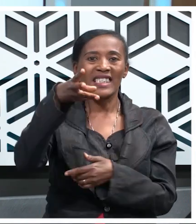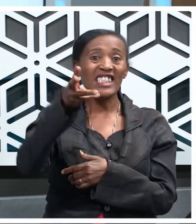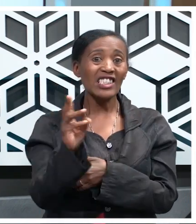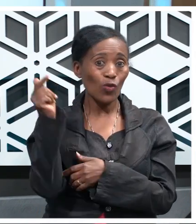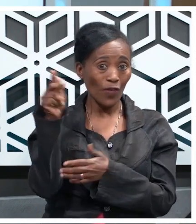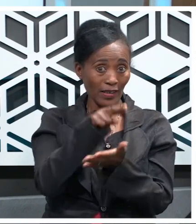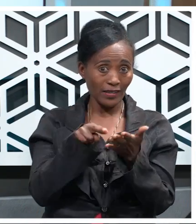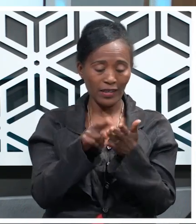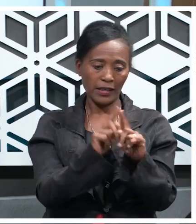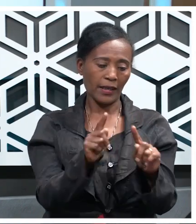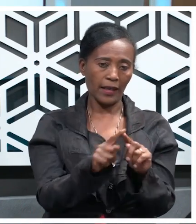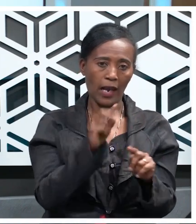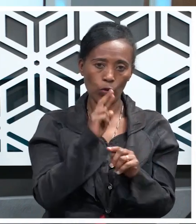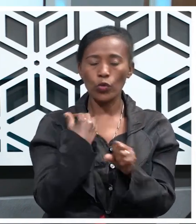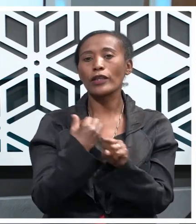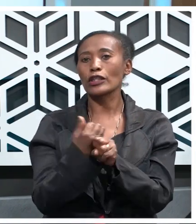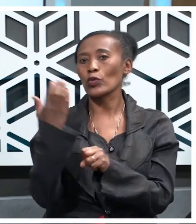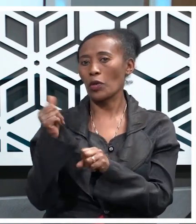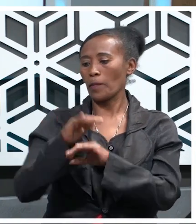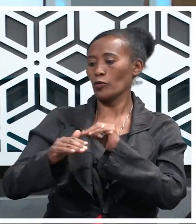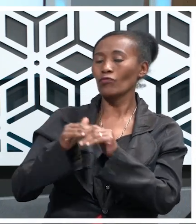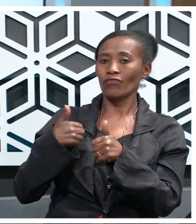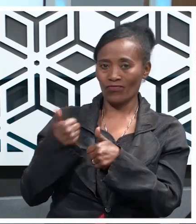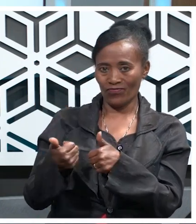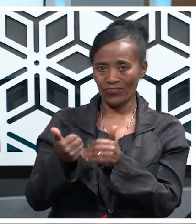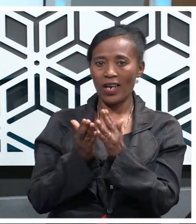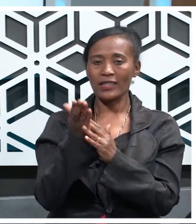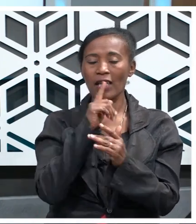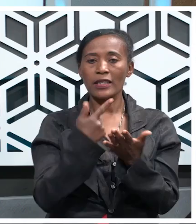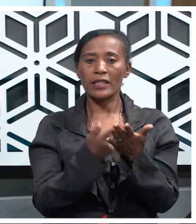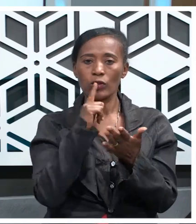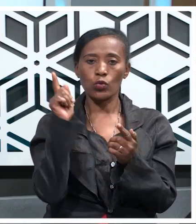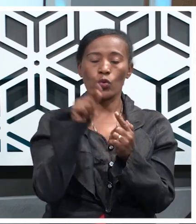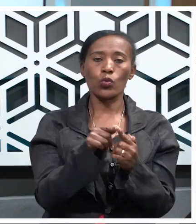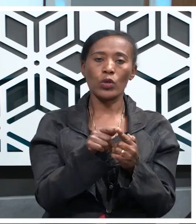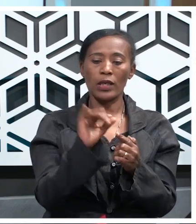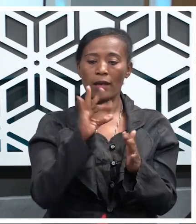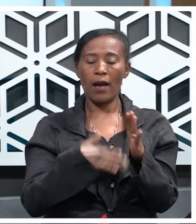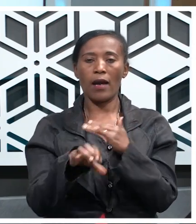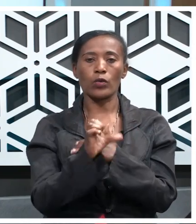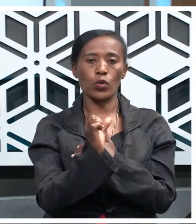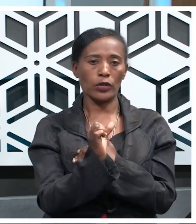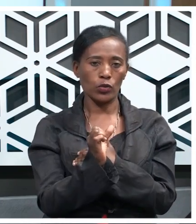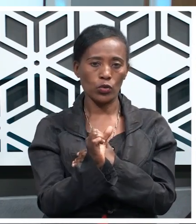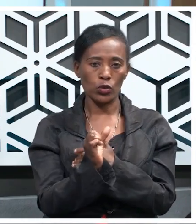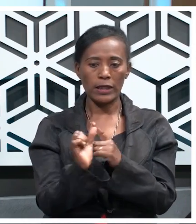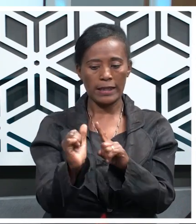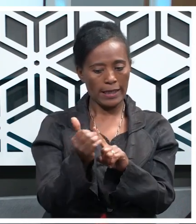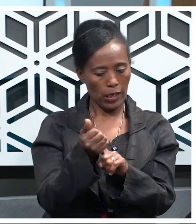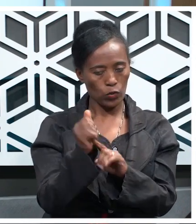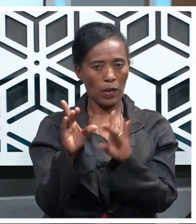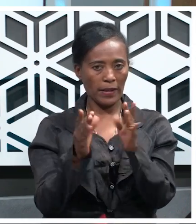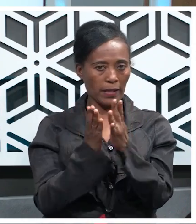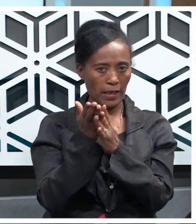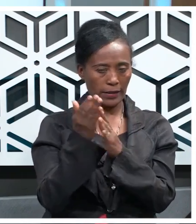ለምሳሌ 6 ኪሎ ቦክቱ በተለያየ ፕሮጀክቶች የተሰሩ ነበር። ምቹነት ከማድረግ አንፃር እነዛን ወደ ለአካል ጉዳተኞች